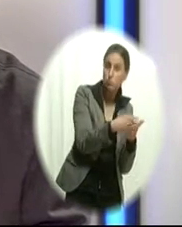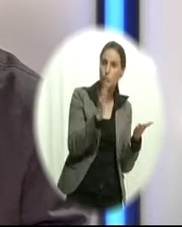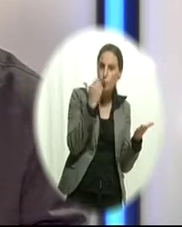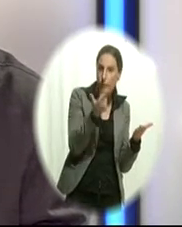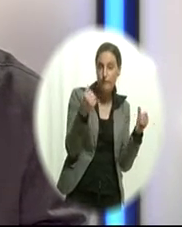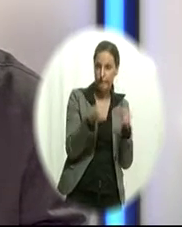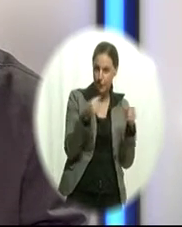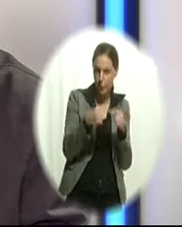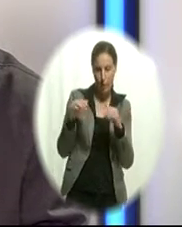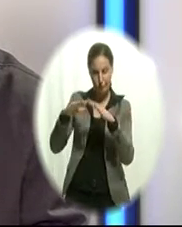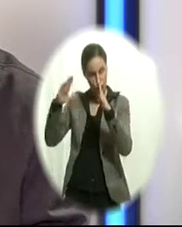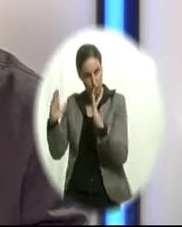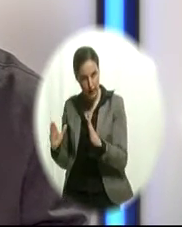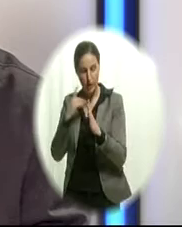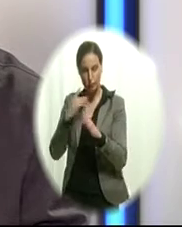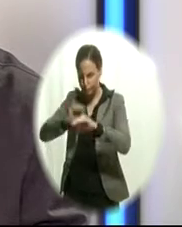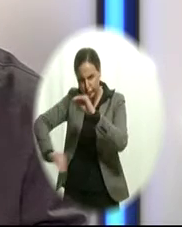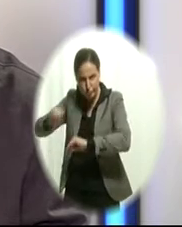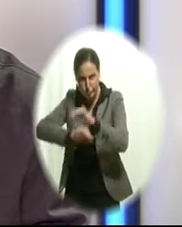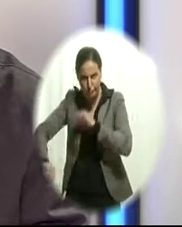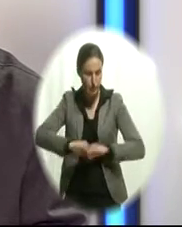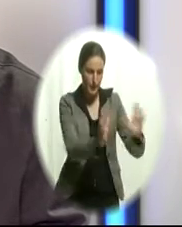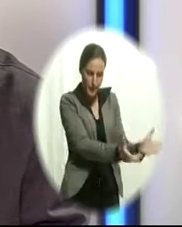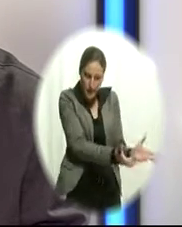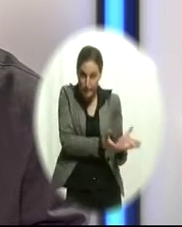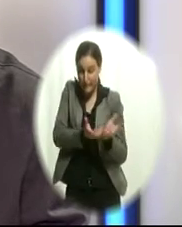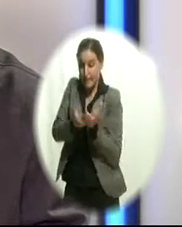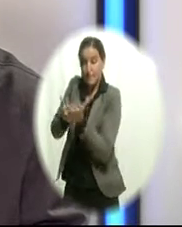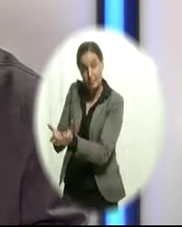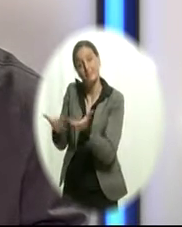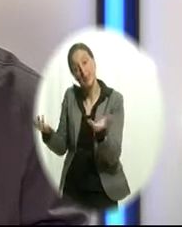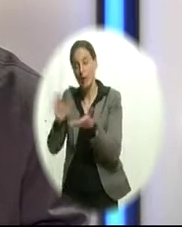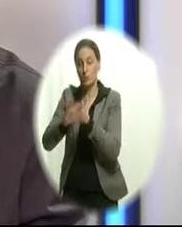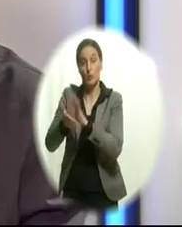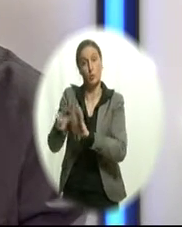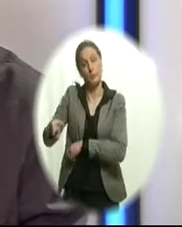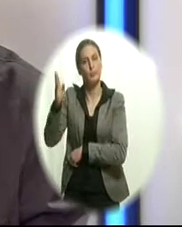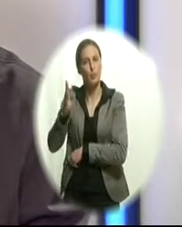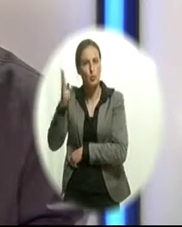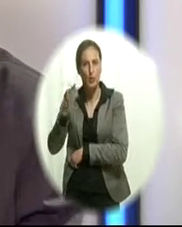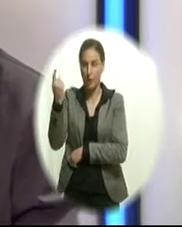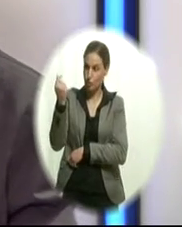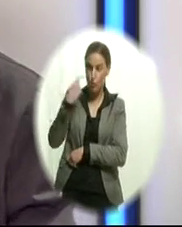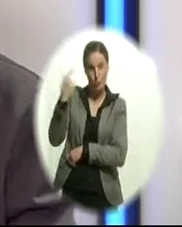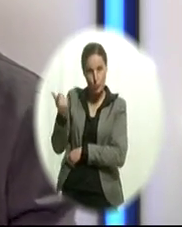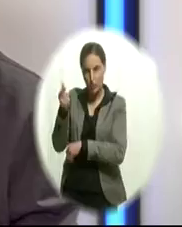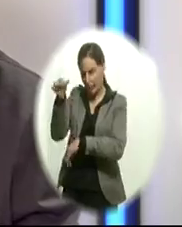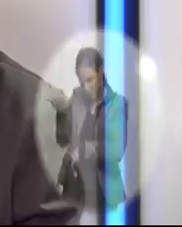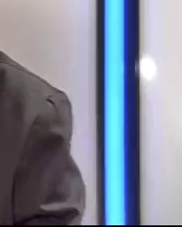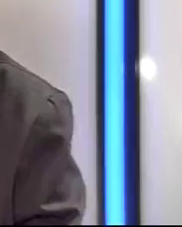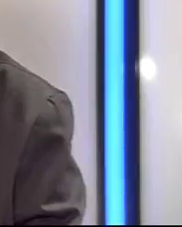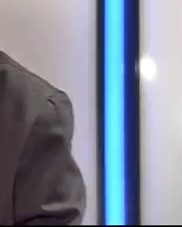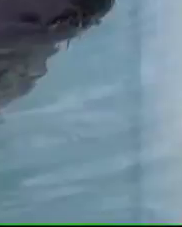dans la nature. L'association qui a besoin de fonds pour s'occuper de ces nouveaux pensionnaires propose de les parrainer. Un reportage de Pierre-Maël